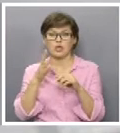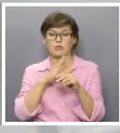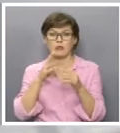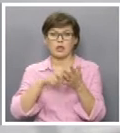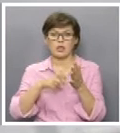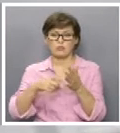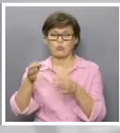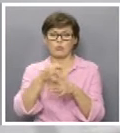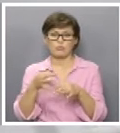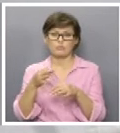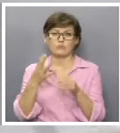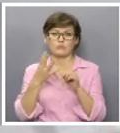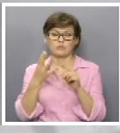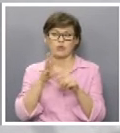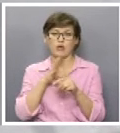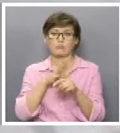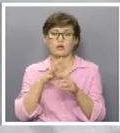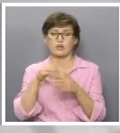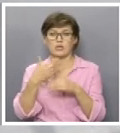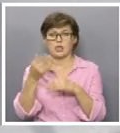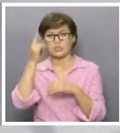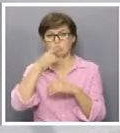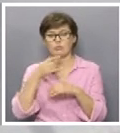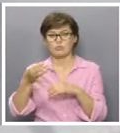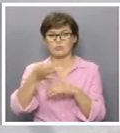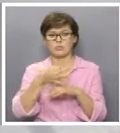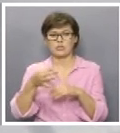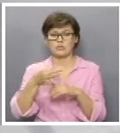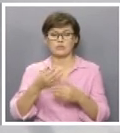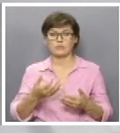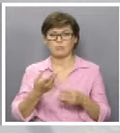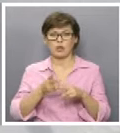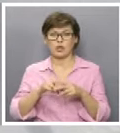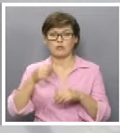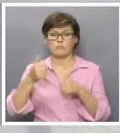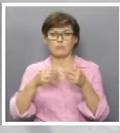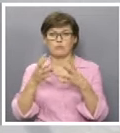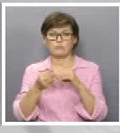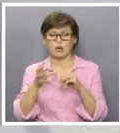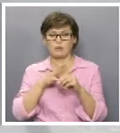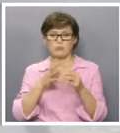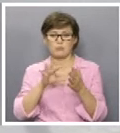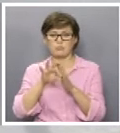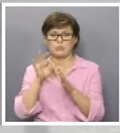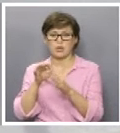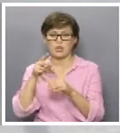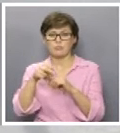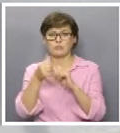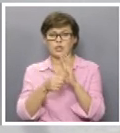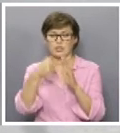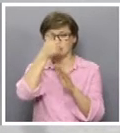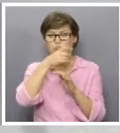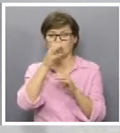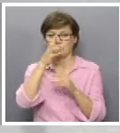Қарағанды облысы жайғасса, төртінші орында Шығыс Қазақстан облысы тұр. Рейтинг кезе талдама қызметінің ақпараты бойынша 2016 жылғы